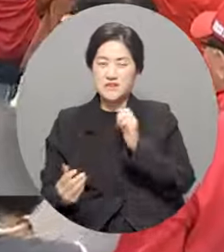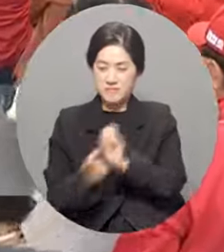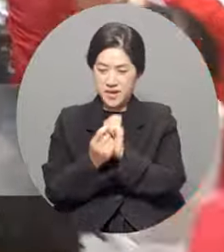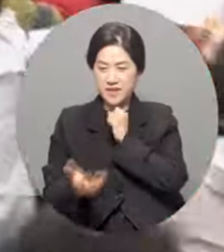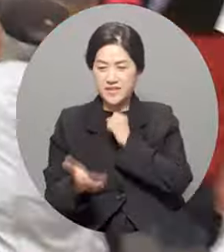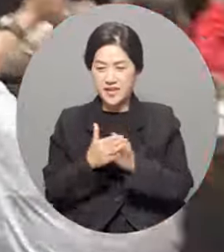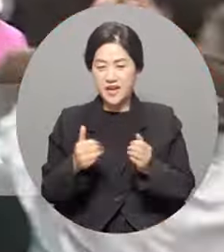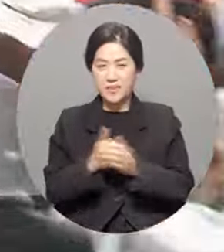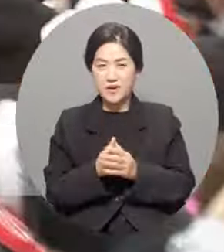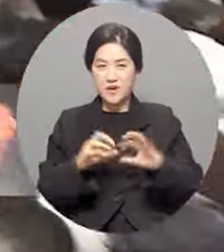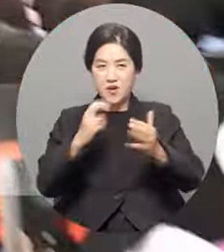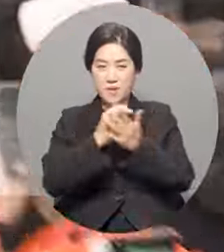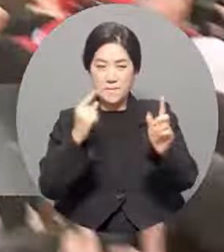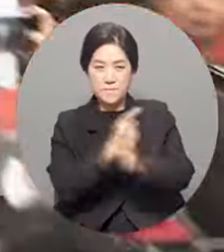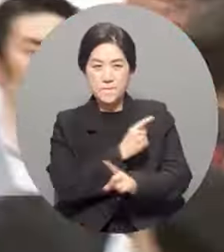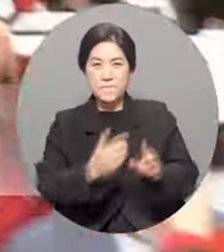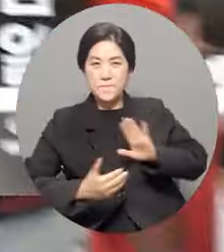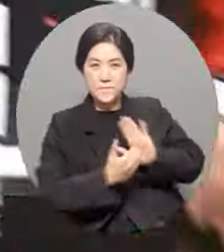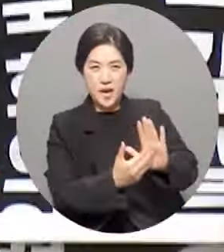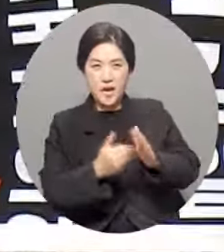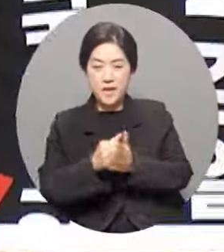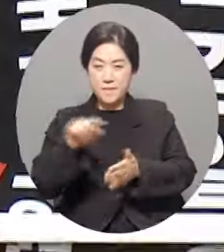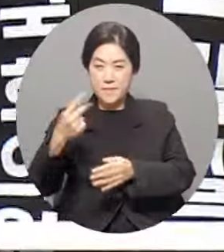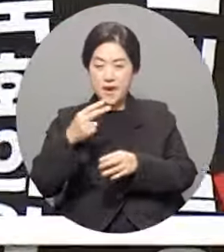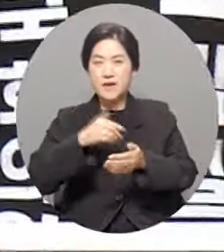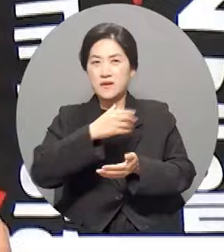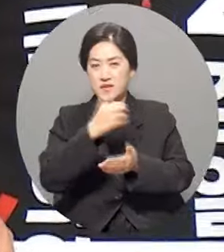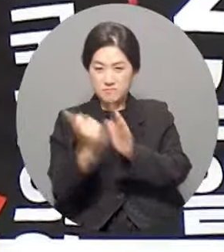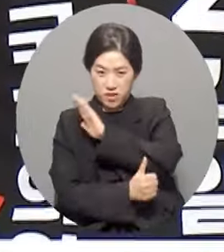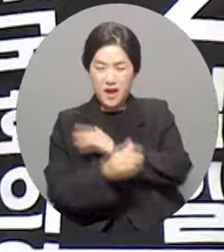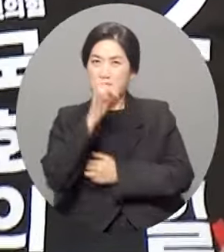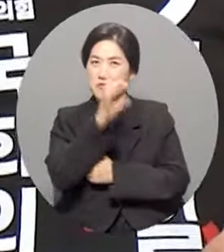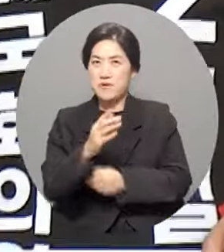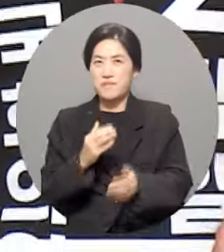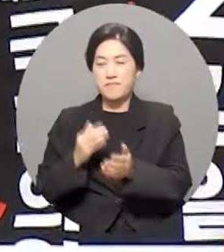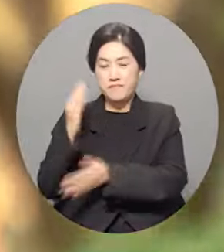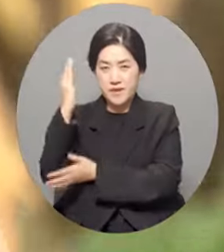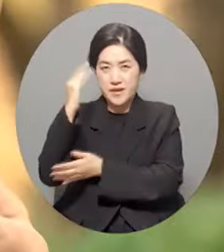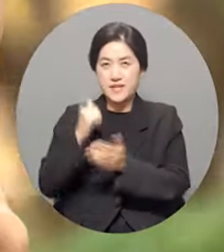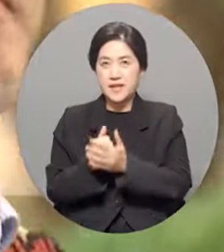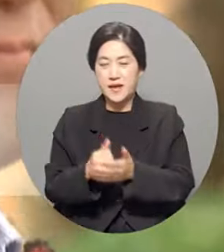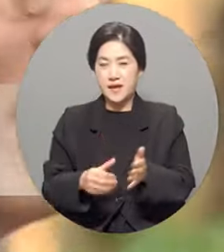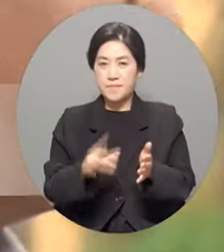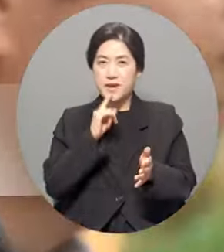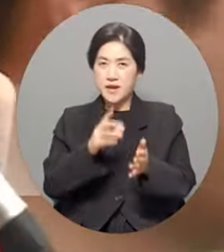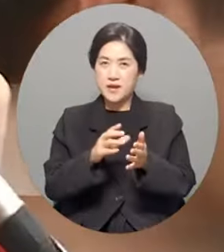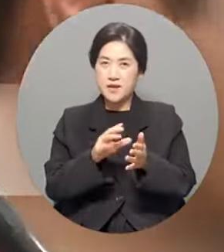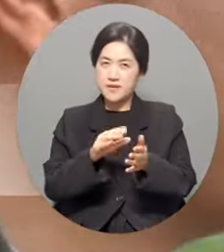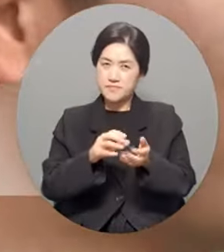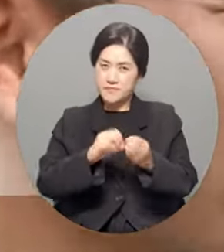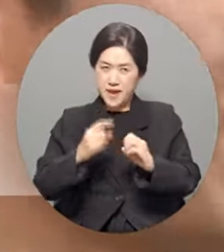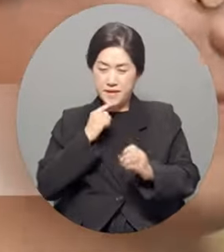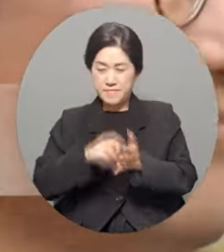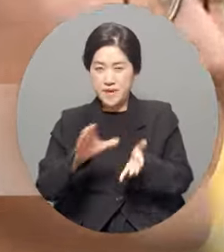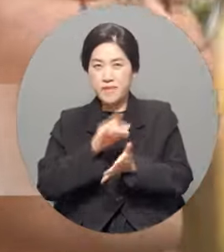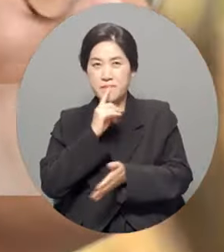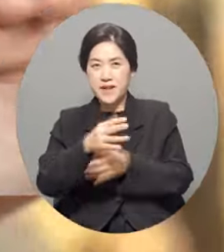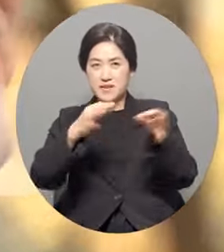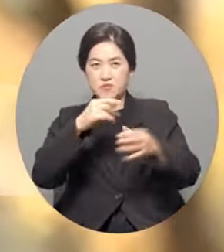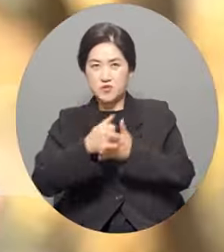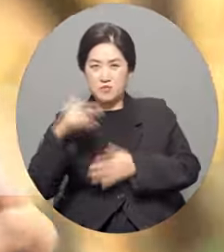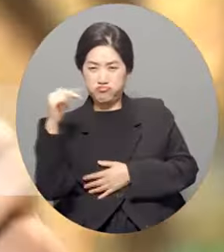100석이 무너지면 안 된다고 강조했습니다. 막말 논란을 빚고 있는 민주당 김준혁 후보를 향해 공세를